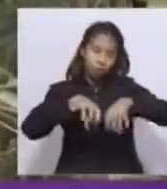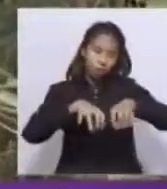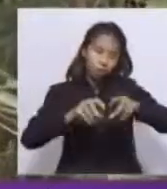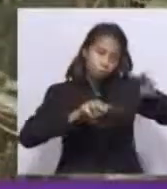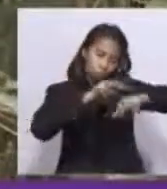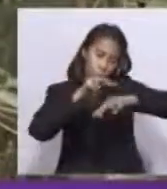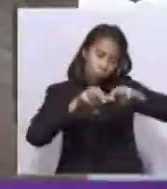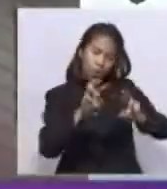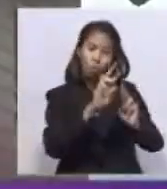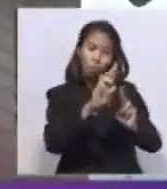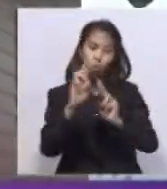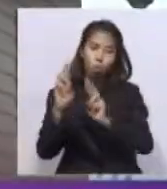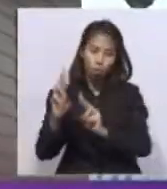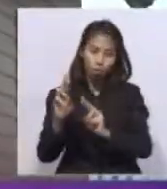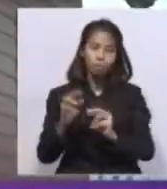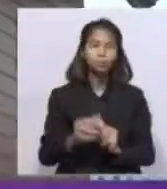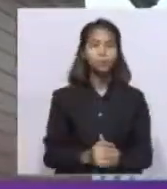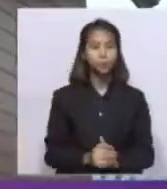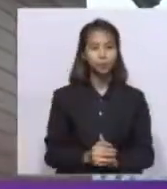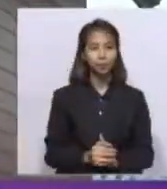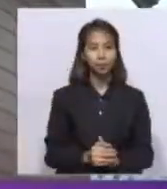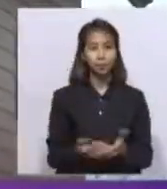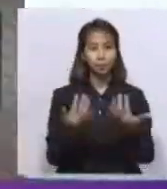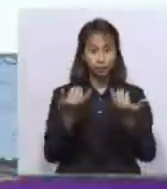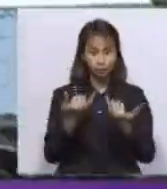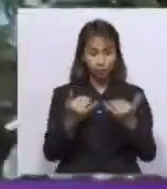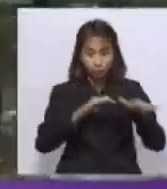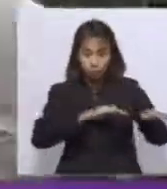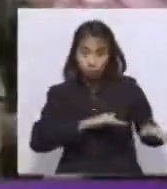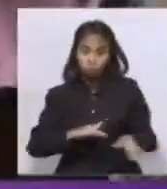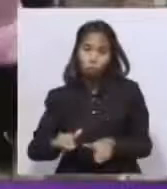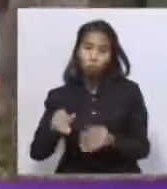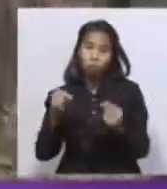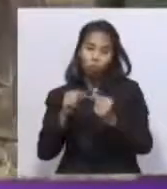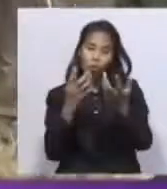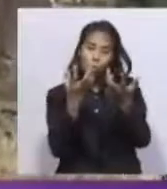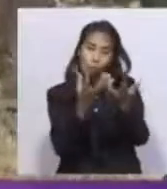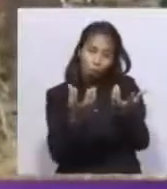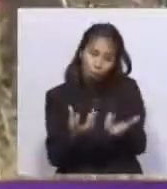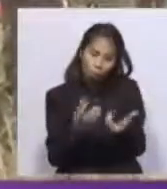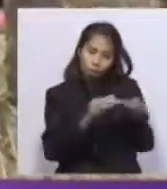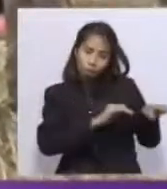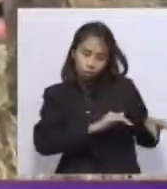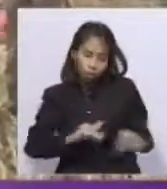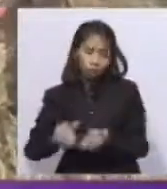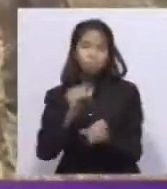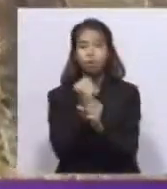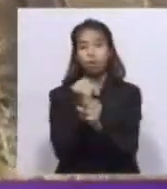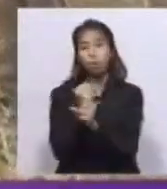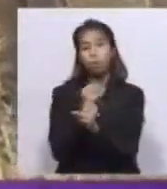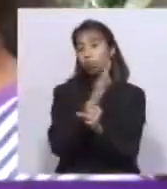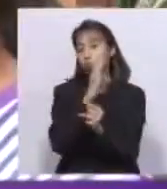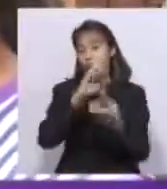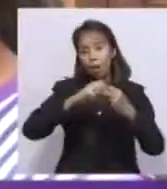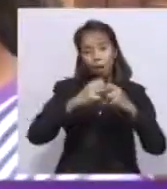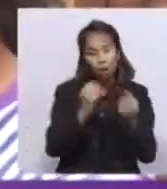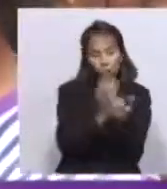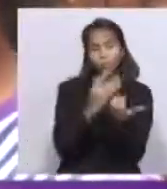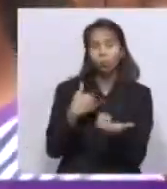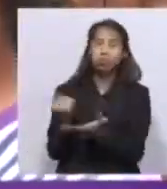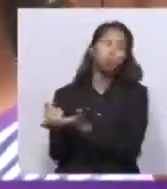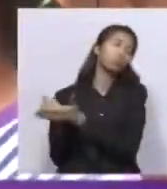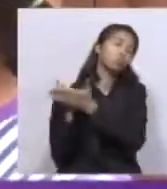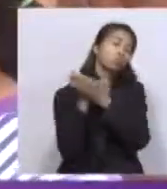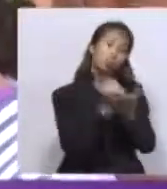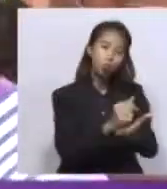าพอากาศและเฝ้าระวังสถานการณ์อย่างใกล้ชิดพร้อมทั้งจัดเตรียมวัสดุอุปกรณ์ให้พร้อมปฏิบัติการเผชิญเหตุและช่วยเหลือ